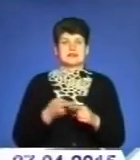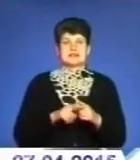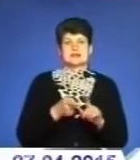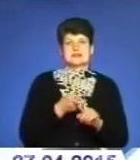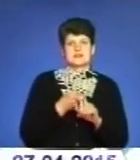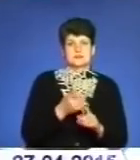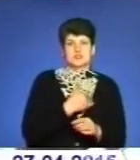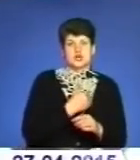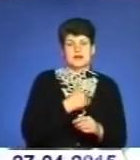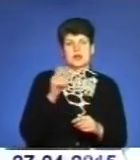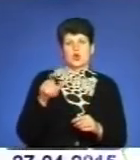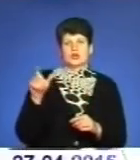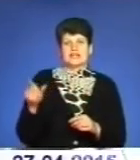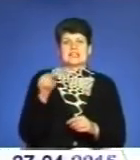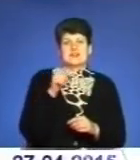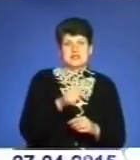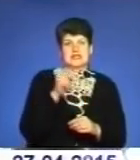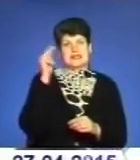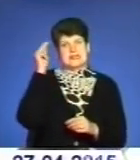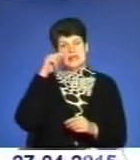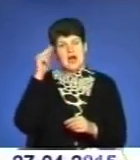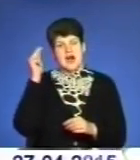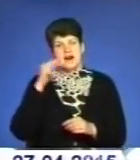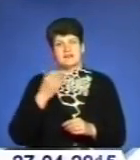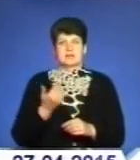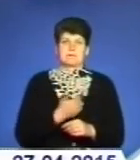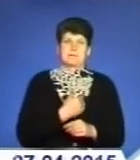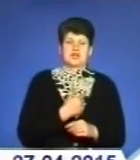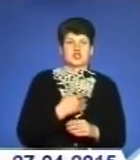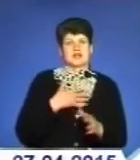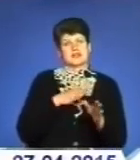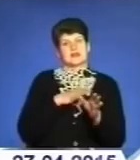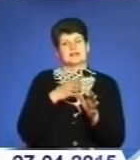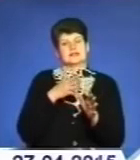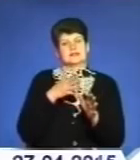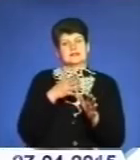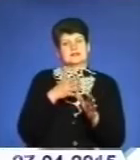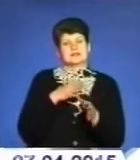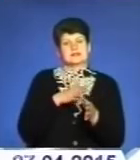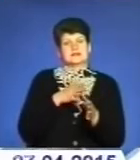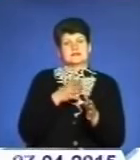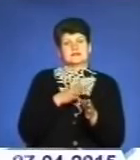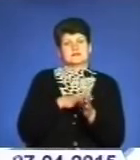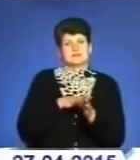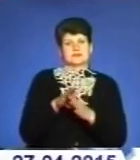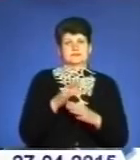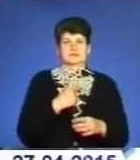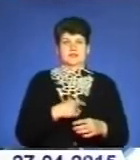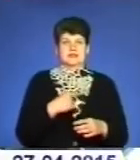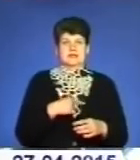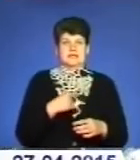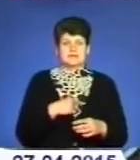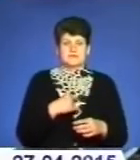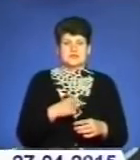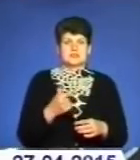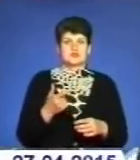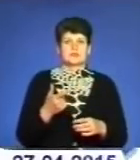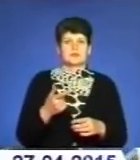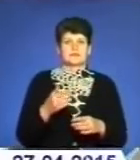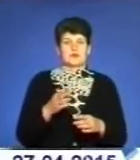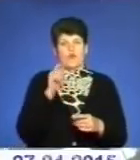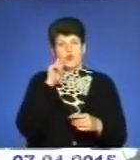у будь-якому віці. В нас зараз є 5 різних вікових категорій, починаючи від 2 років, і можна бути, я перепрошую, до смерті в